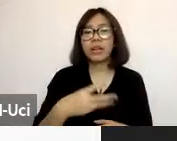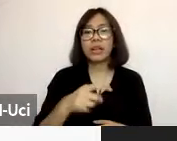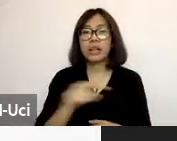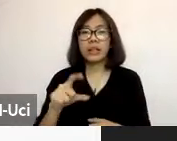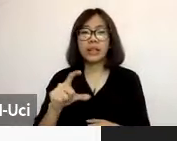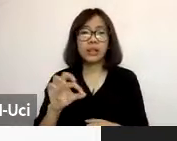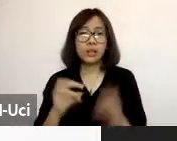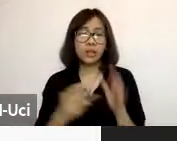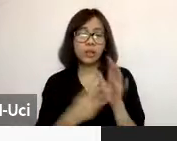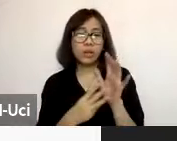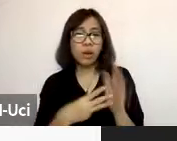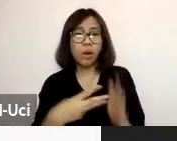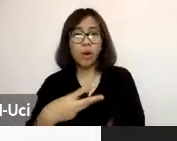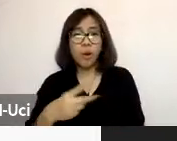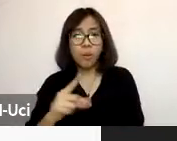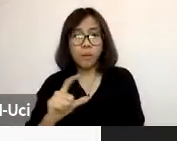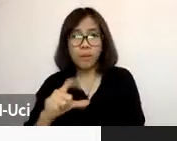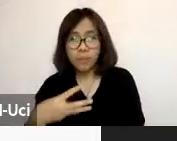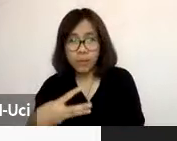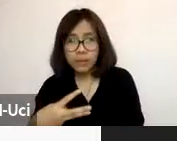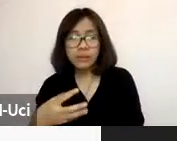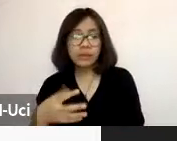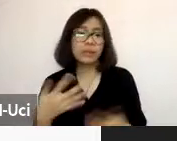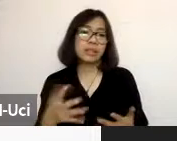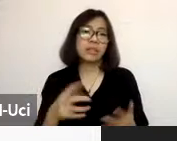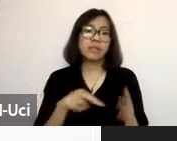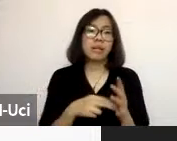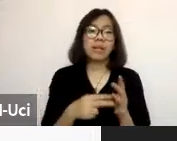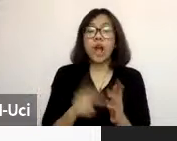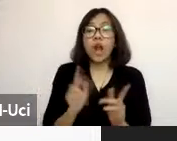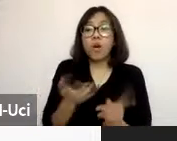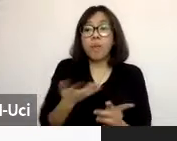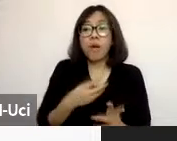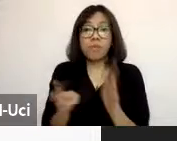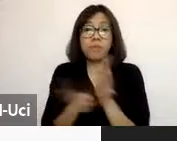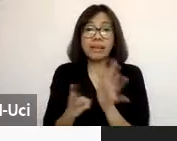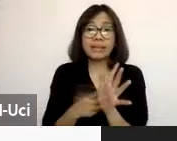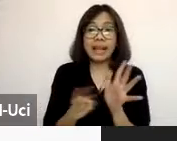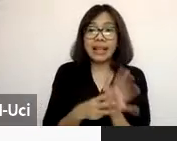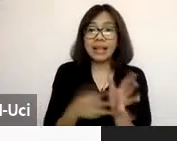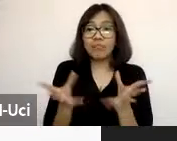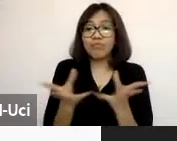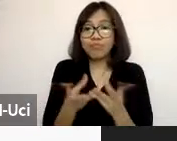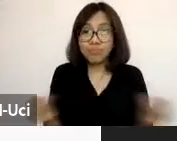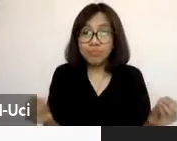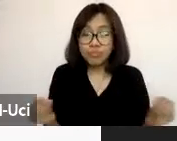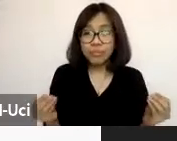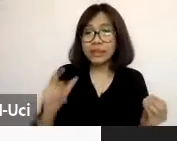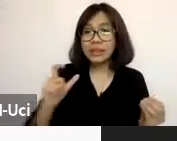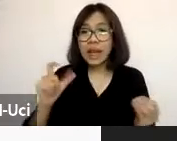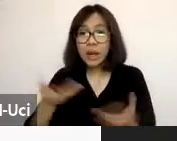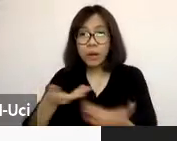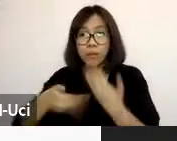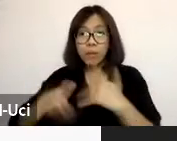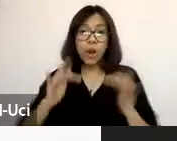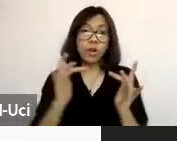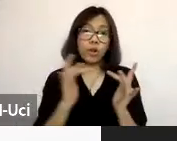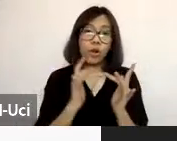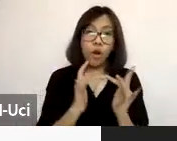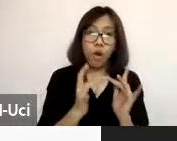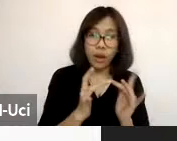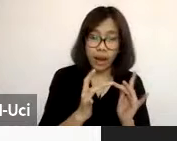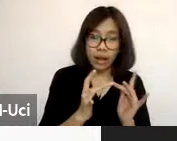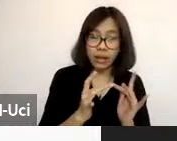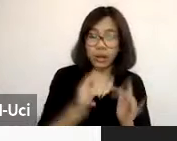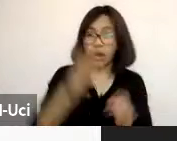berarti penyelesaian sengketa secara daring Hai yang memosisikan para pihak